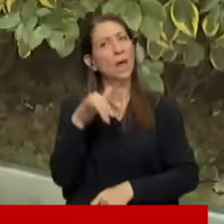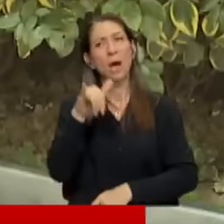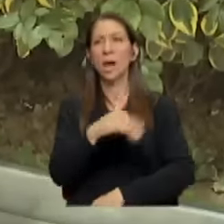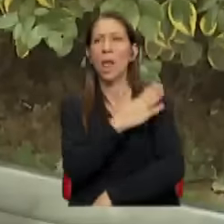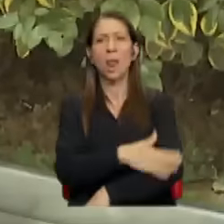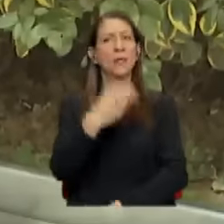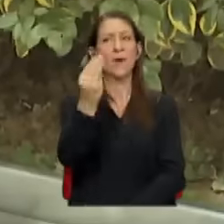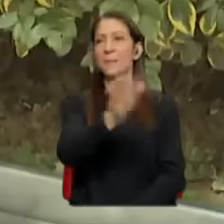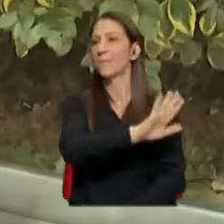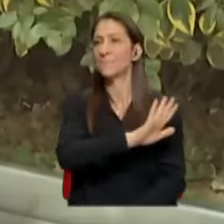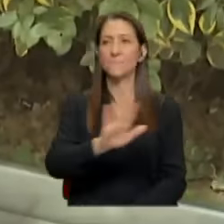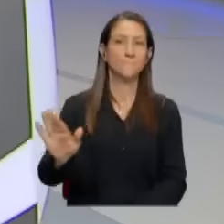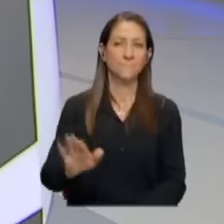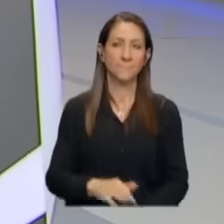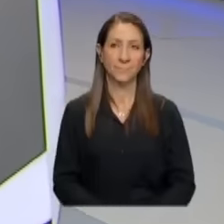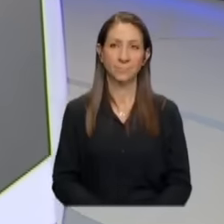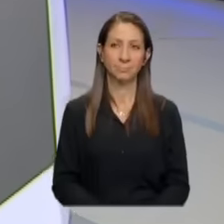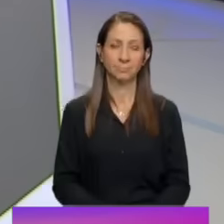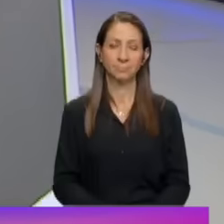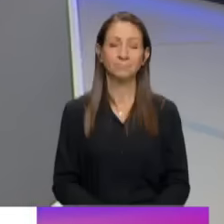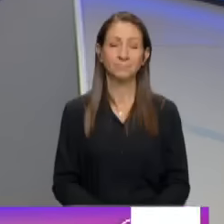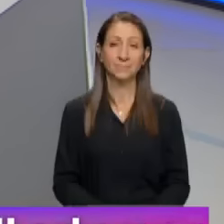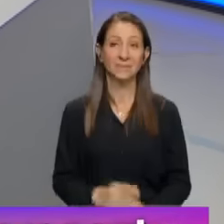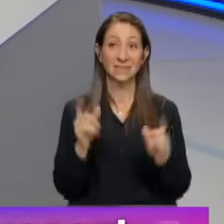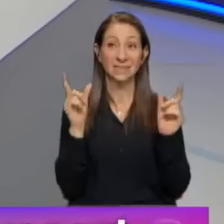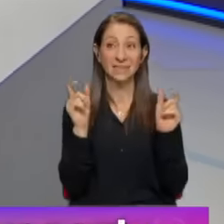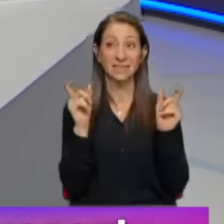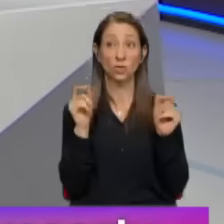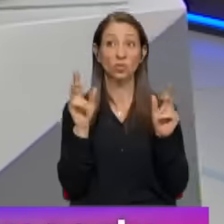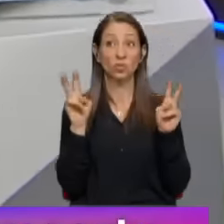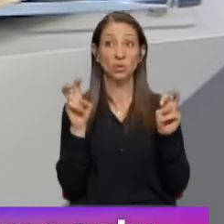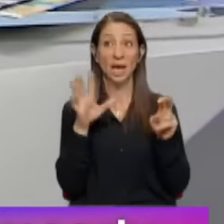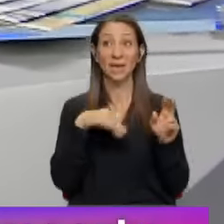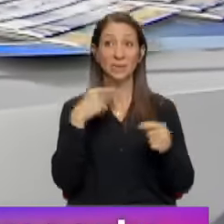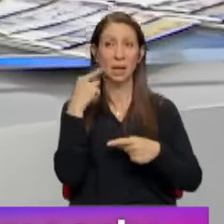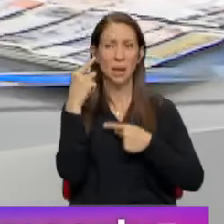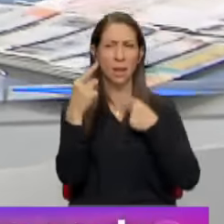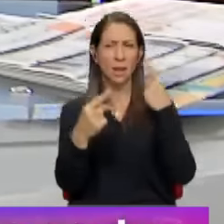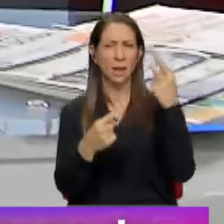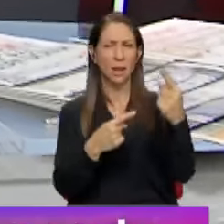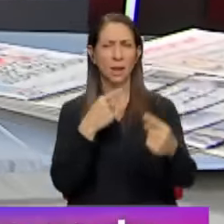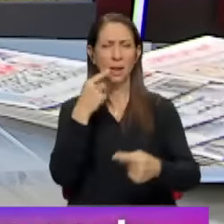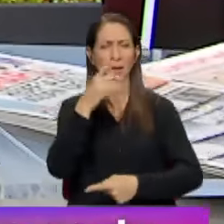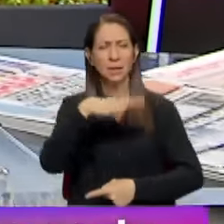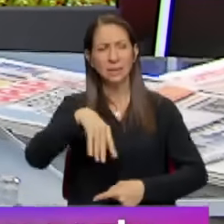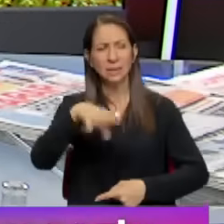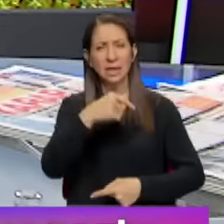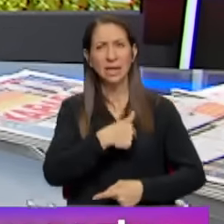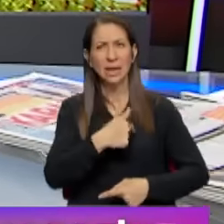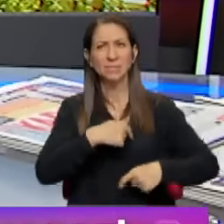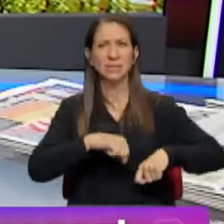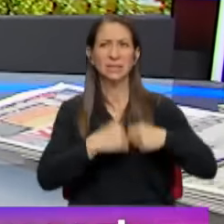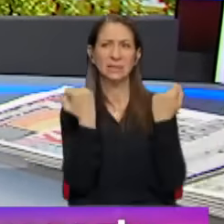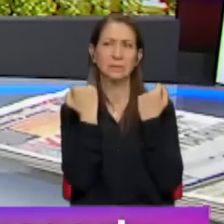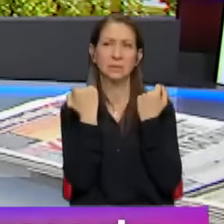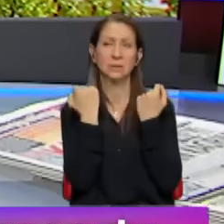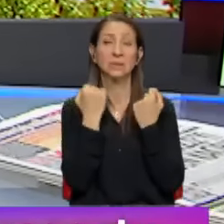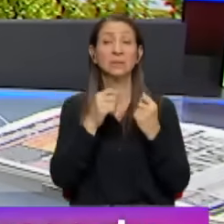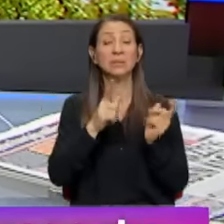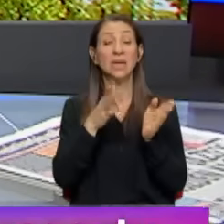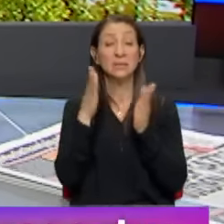hakkımı helal etmem. Istakoz konusu herkesin dilinde, vatandaşın da kalbini çok kırdı.